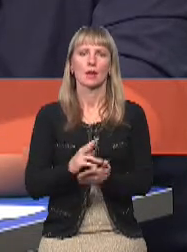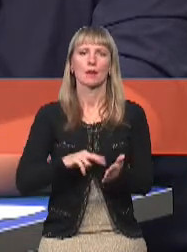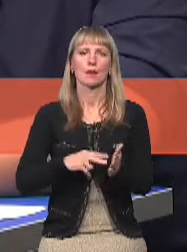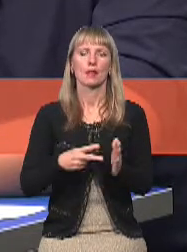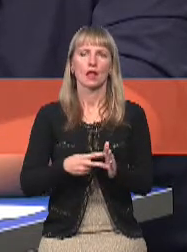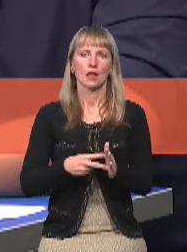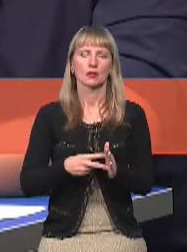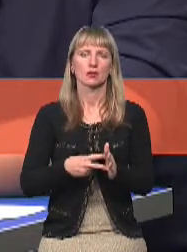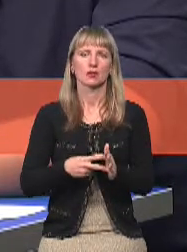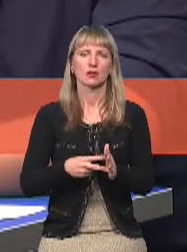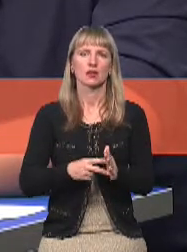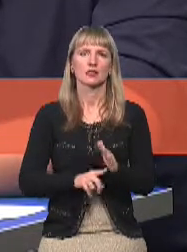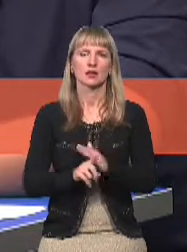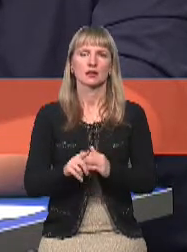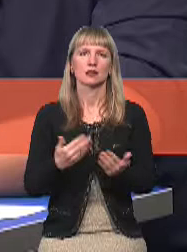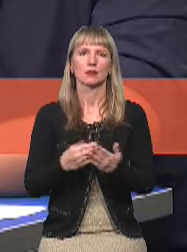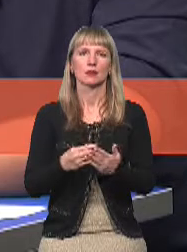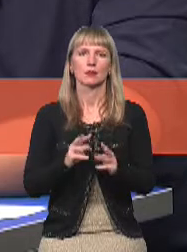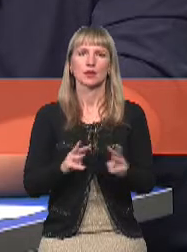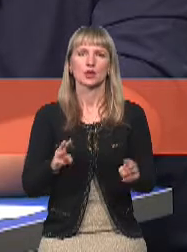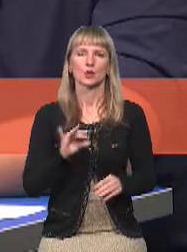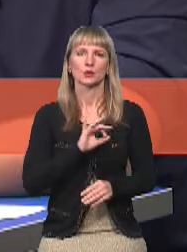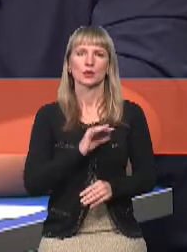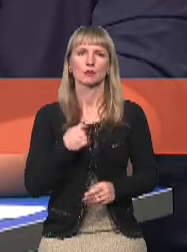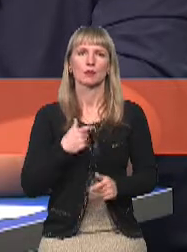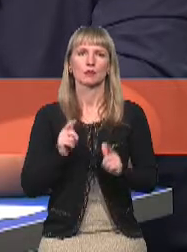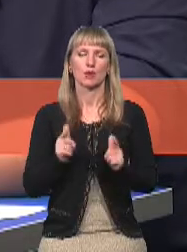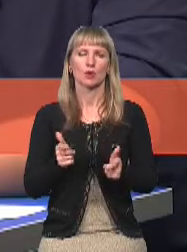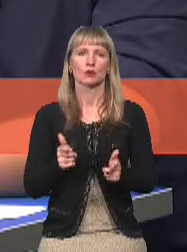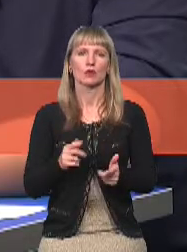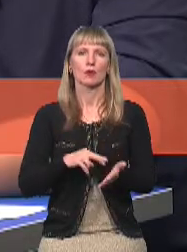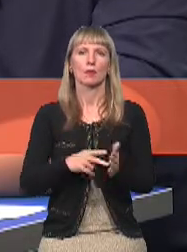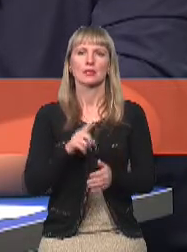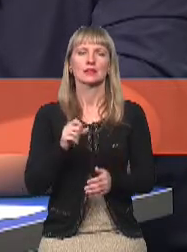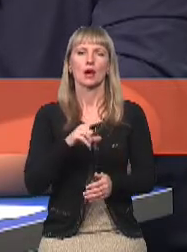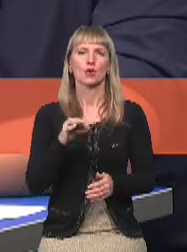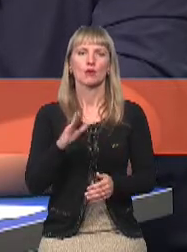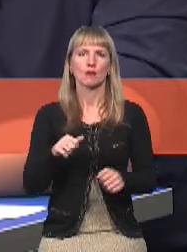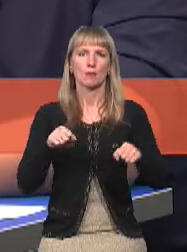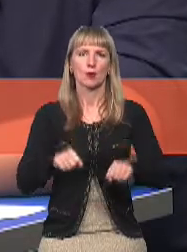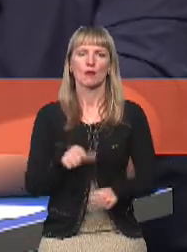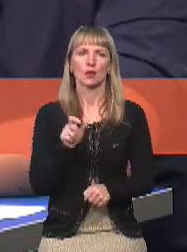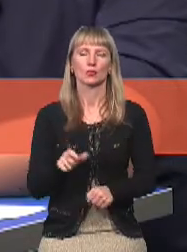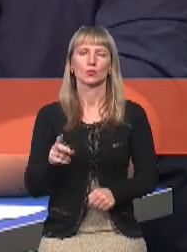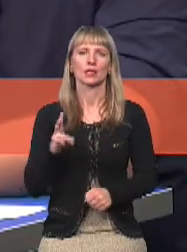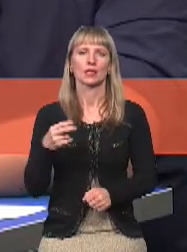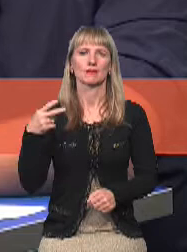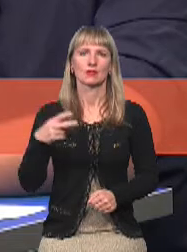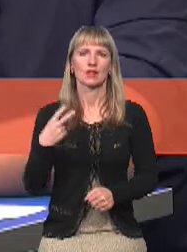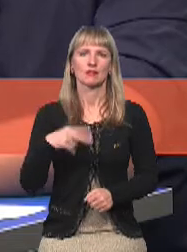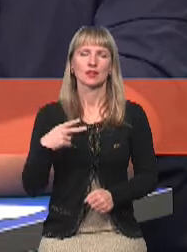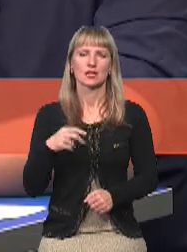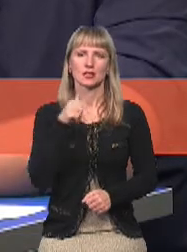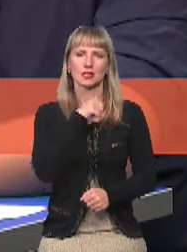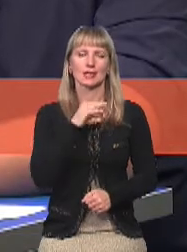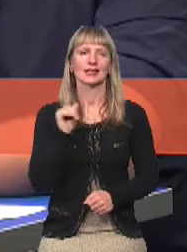план заходів. Наприклад, в Міністерстві юстиції ми погоджували план заходів з прав людини на